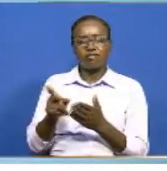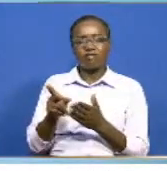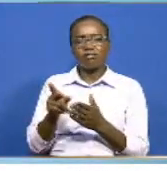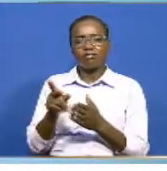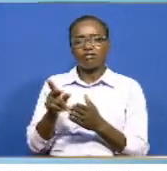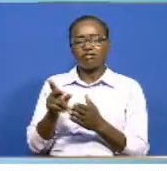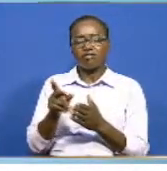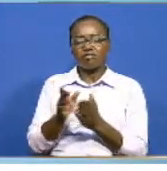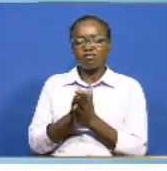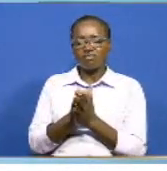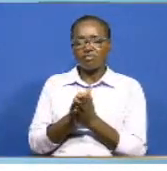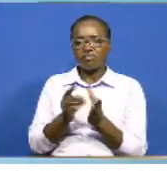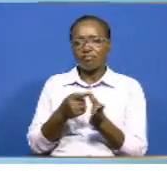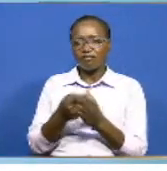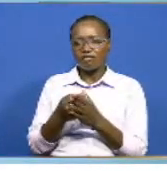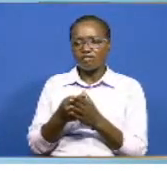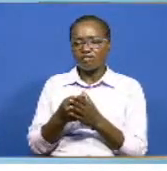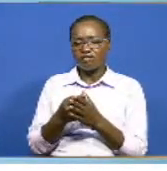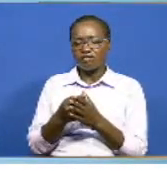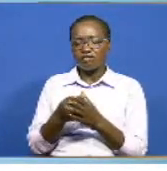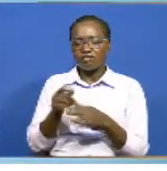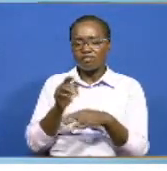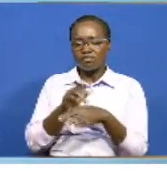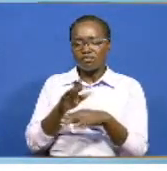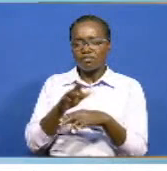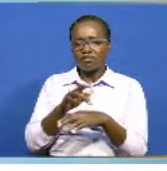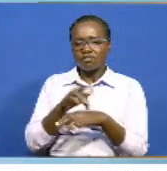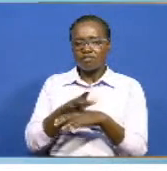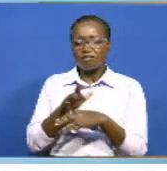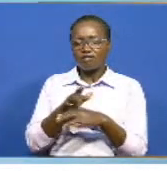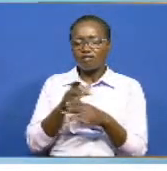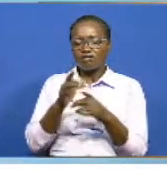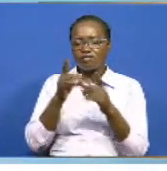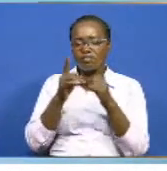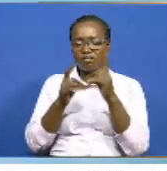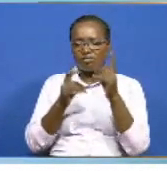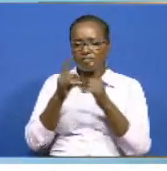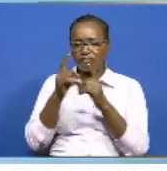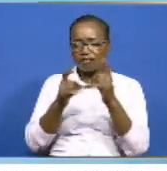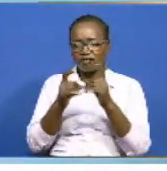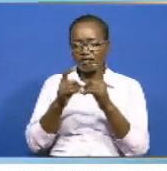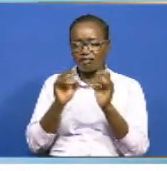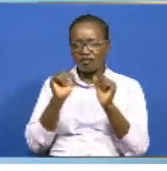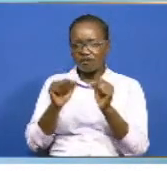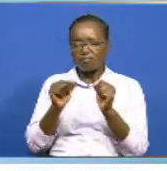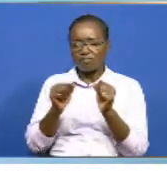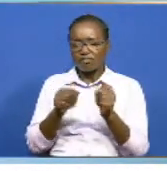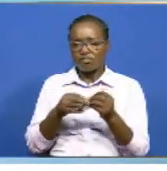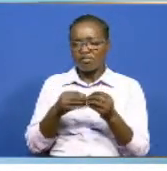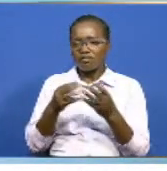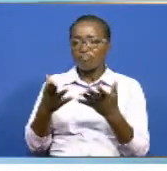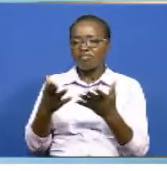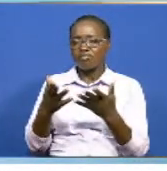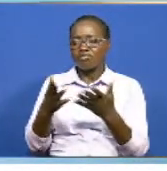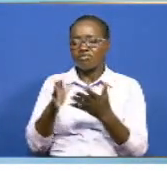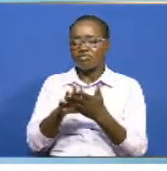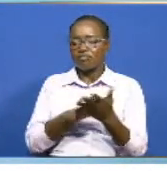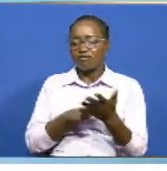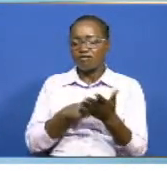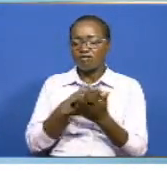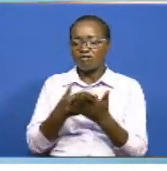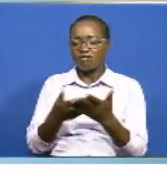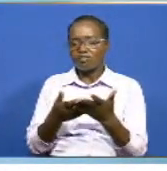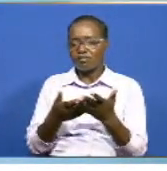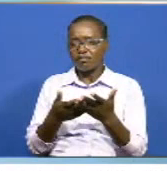Na ukiona zile vitu, ile expose ambayo iliweza kuleta, sababu unajua video ikishaingia kwa mtandao sio